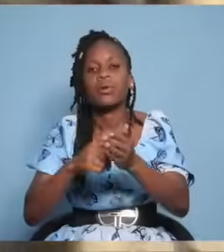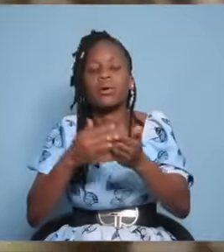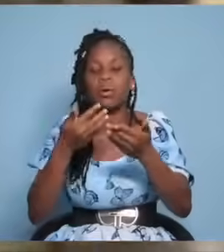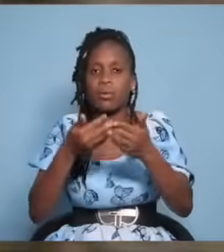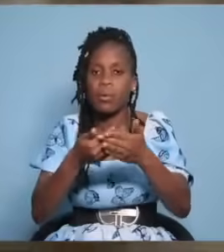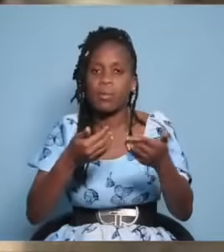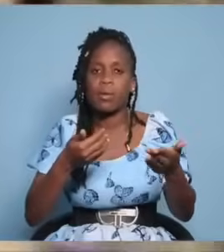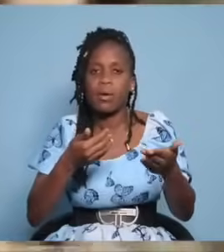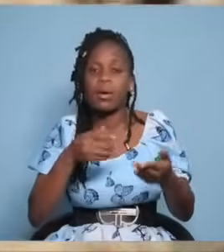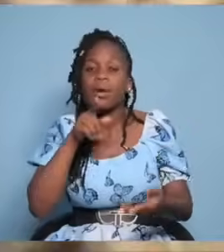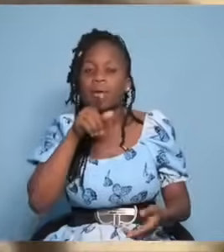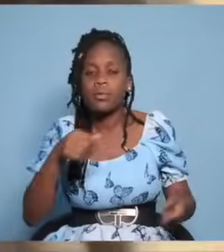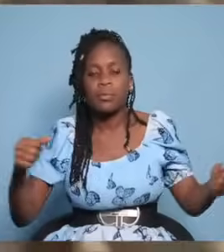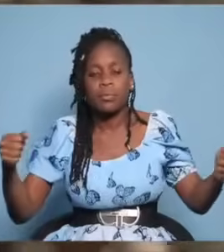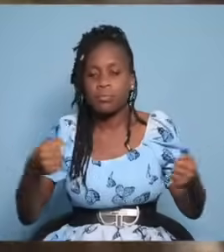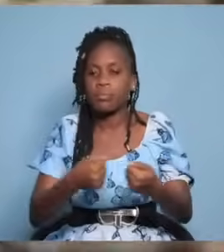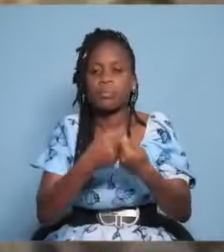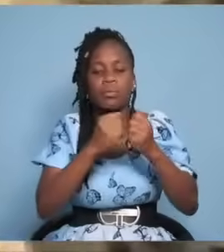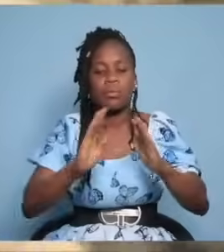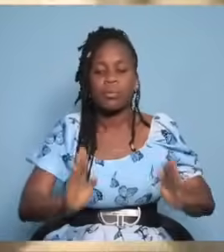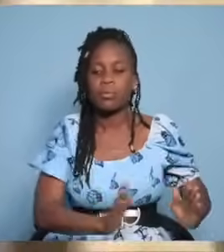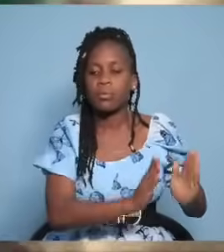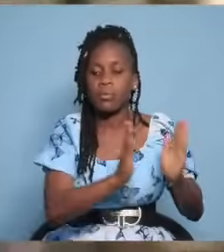hii ajali iliandaliwa.